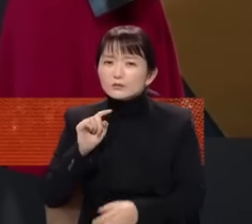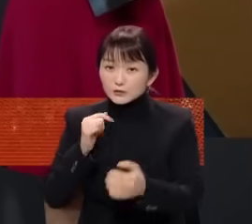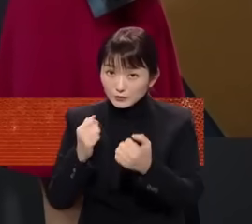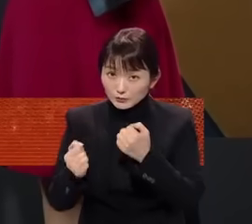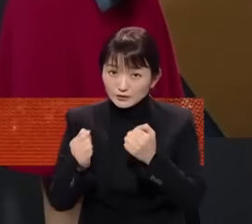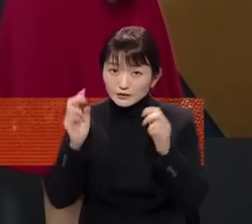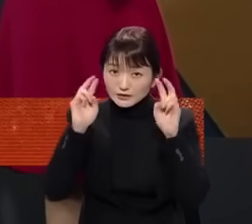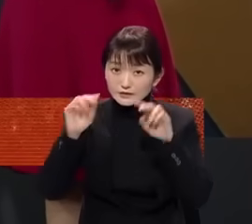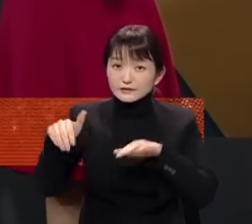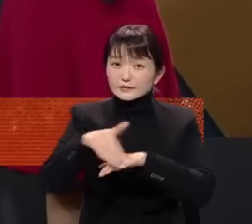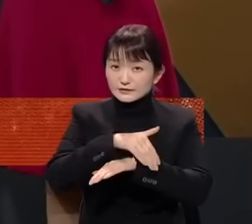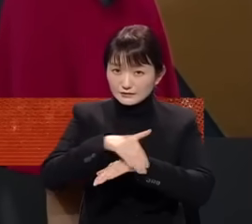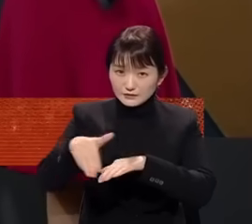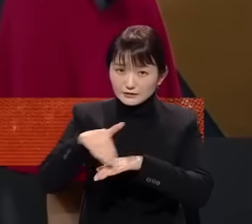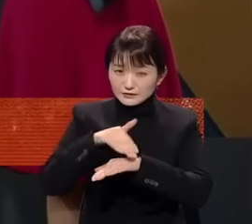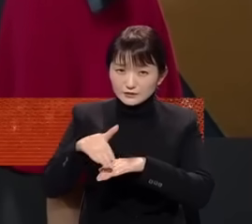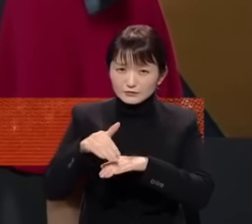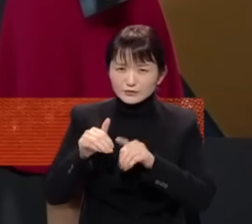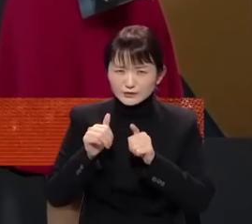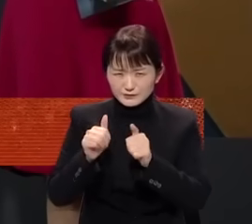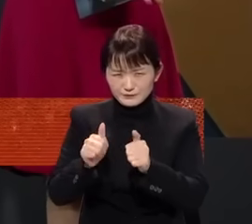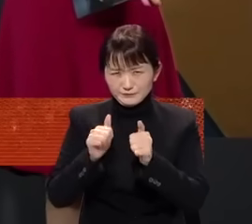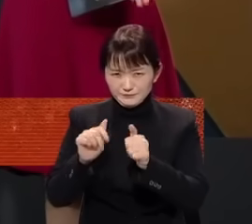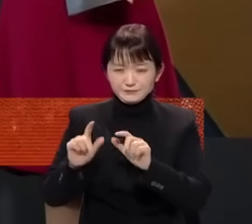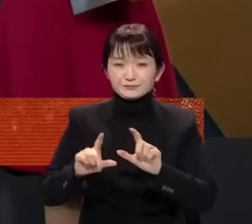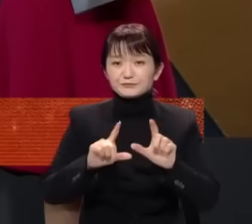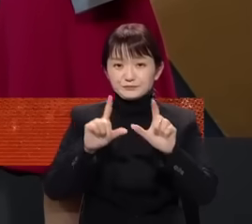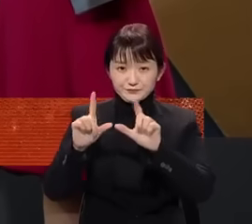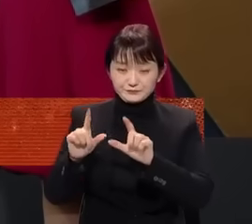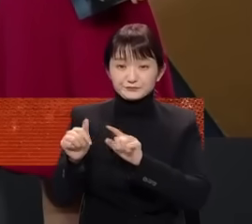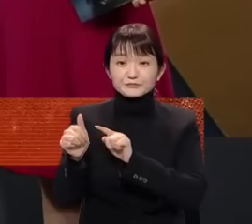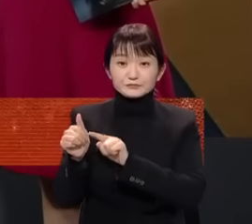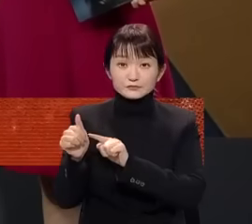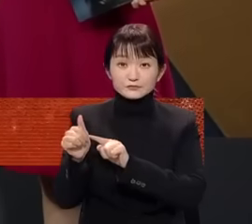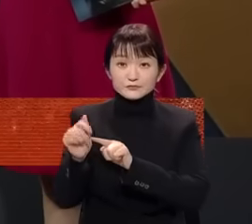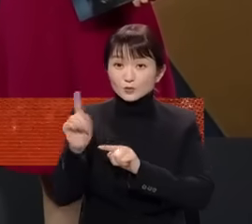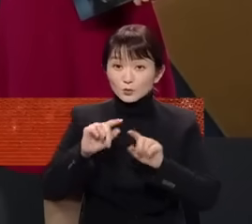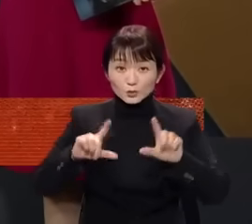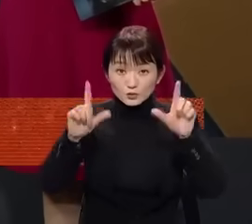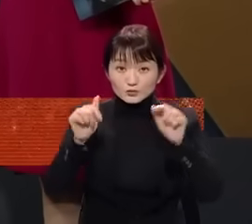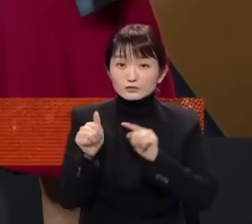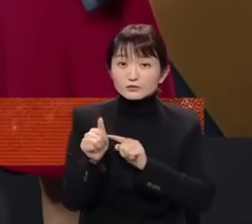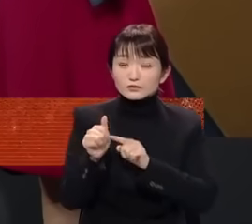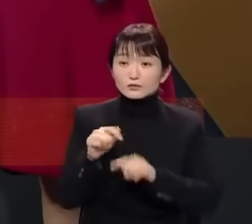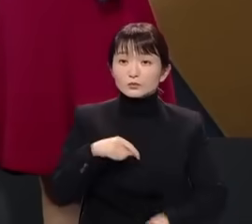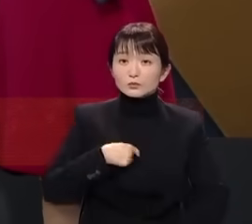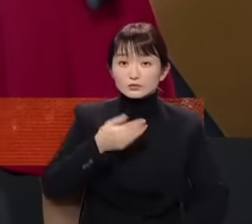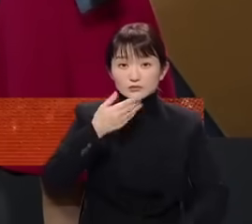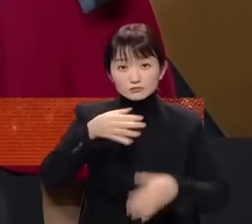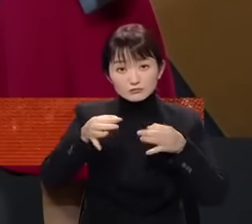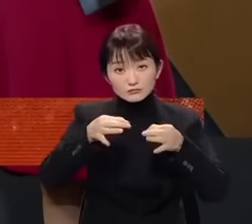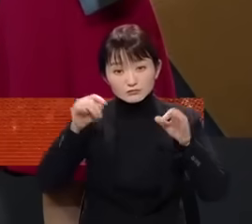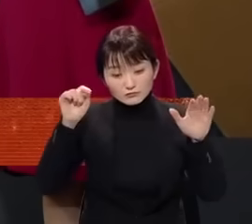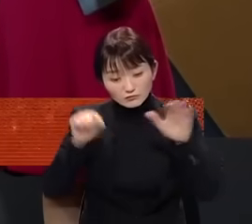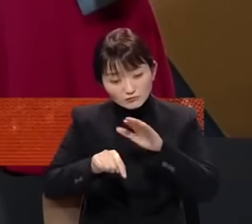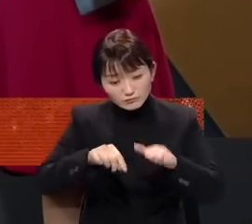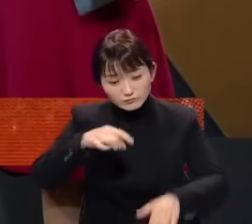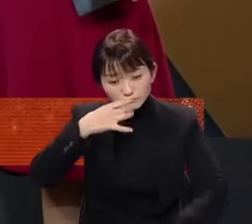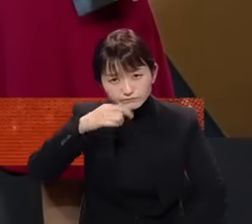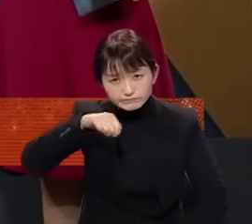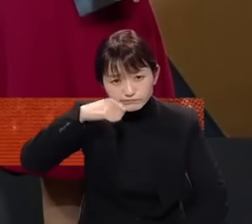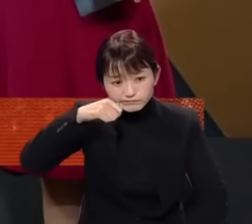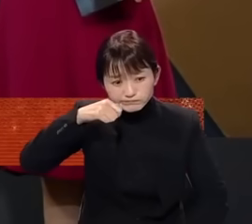하며 누구보다 열심히 살아가던 청년이었습니다. 그러던 어느 날 남성은 홀로 식당에서 밥을 먹다가